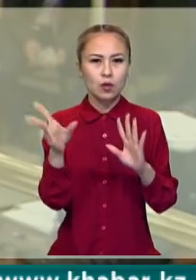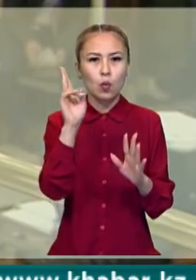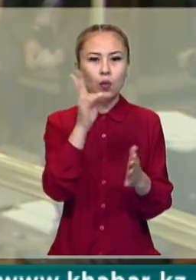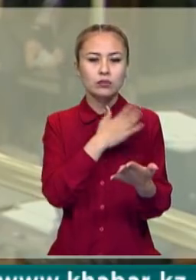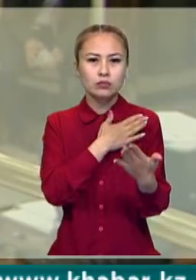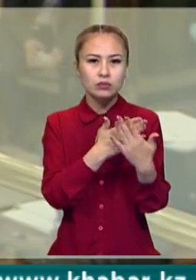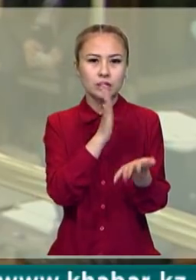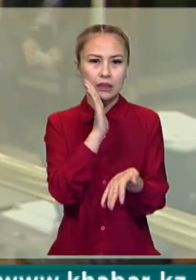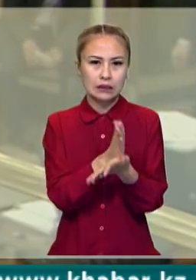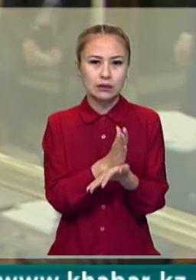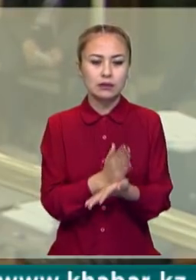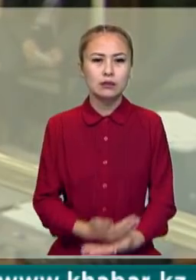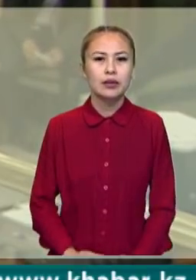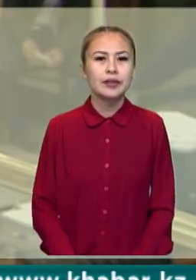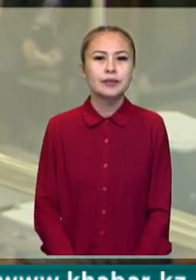белсенділер бар, дейді прокурор.